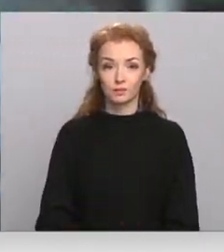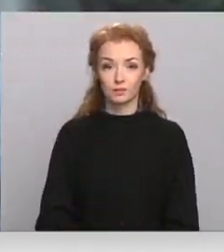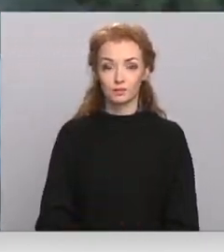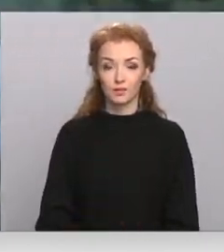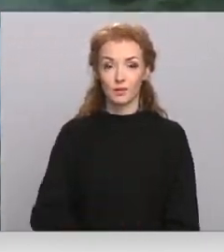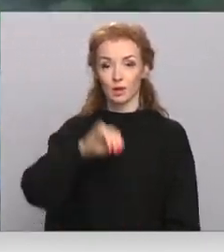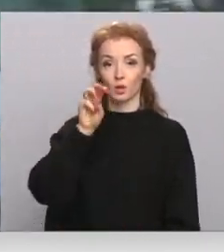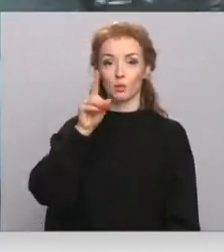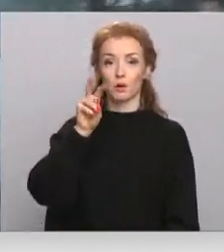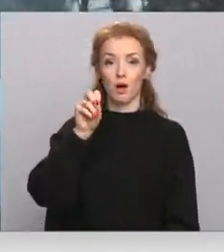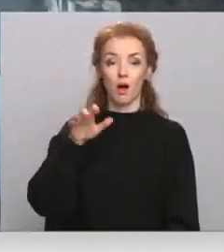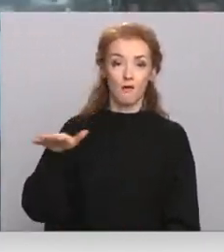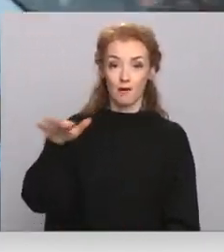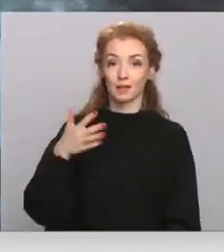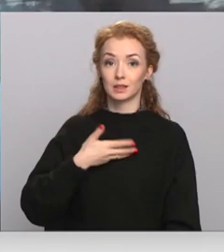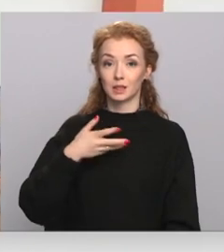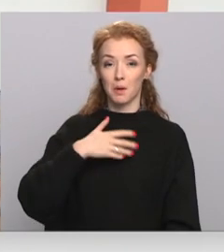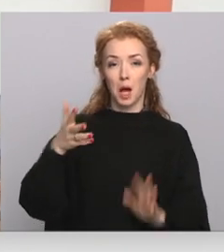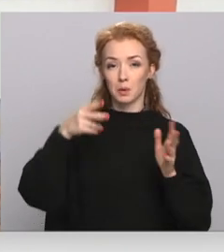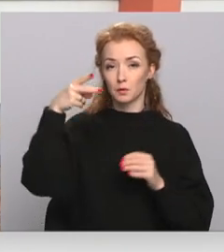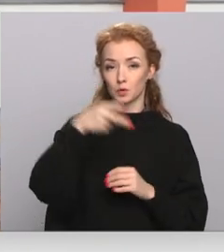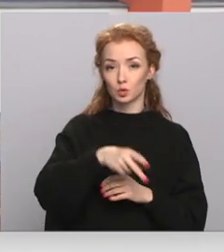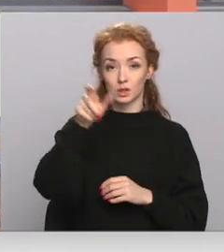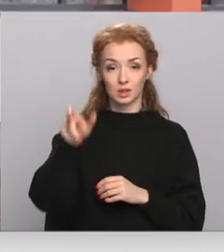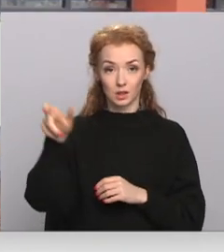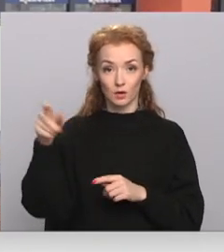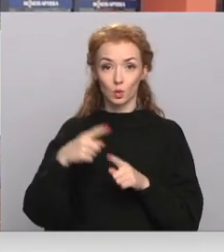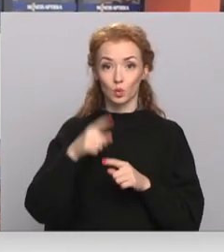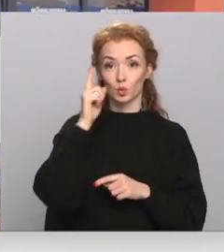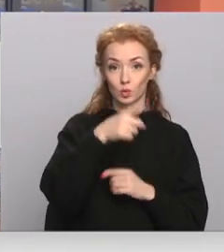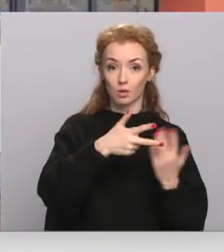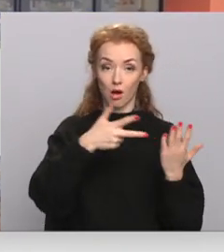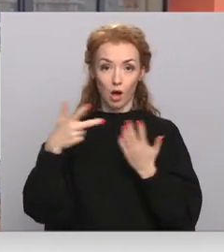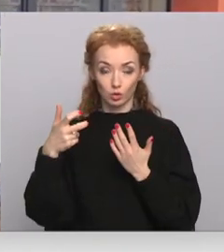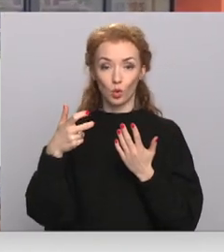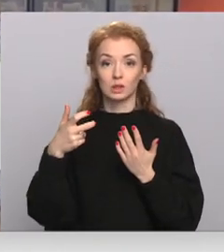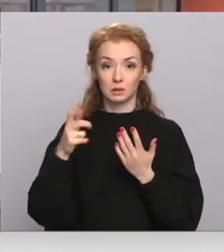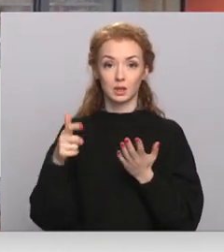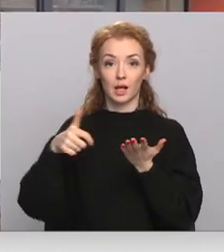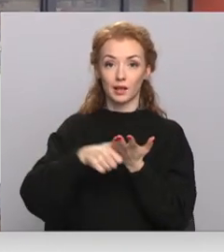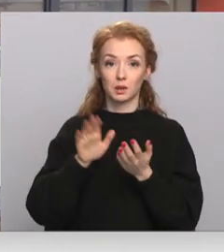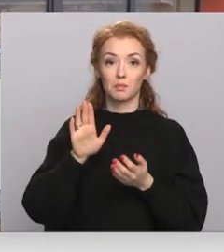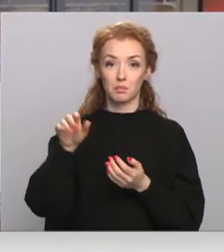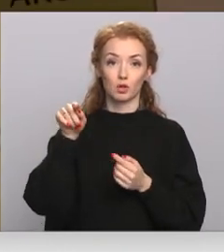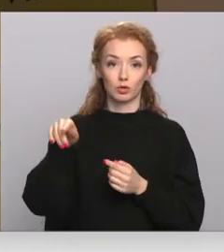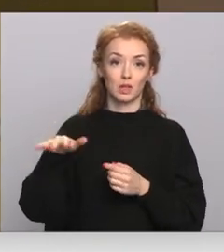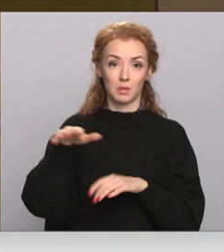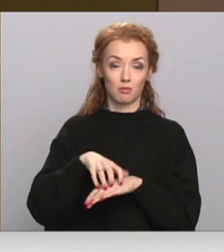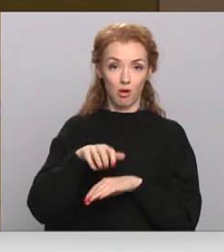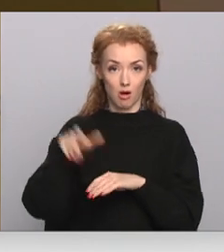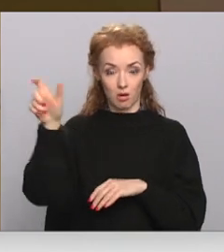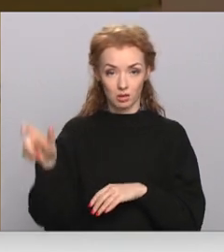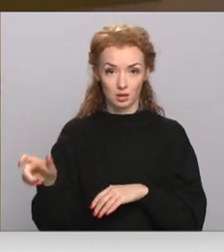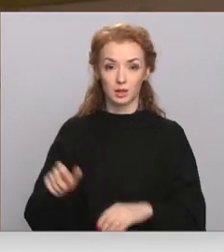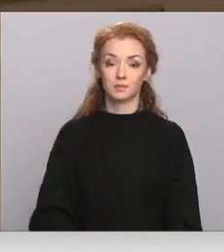Jumpravas pagastā dzīvo nepilni 2000 iedzīvotāji, un 1800 no tiem ir ģimenes ārstes Guntas Tīcmanes pacienti.